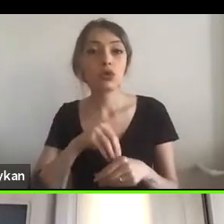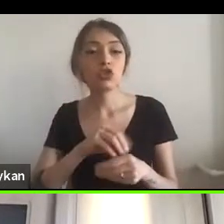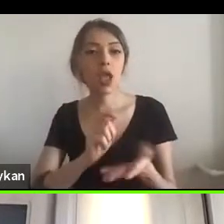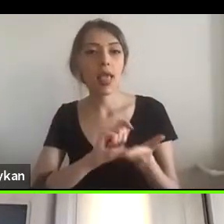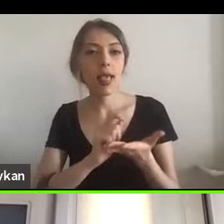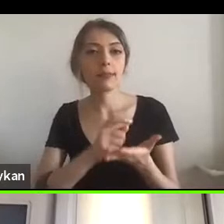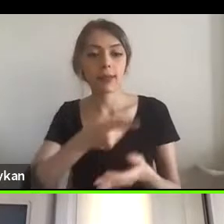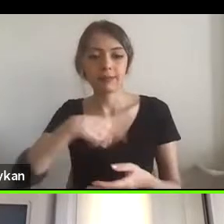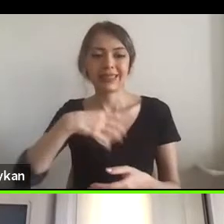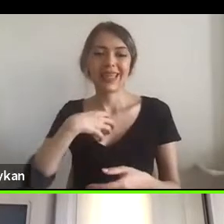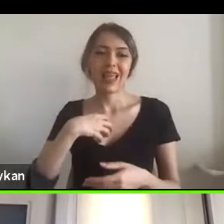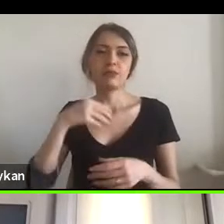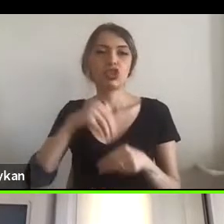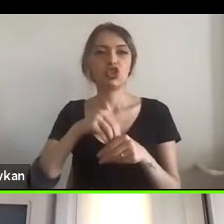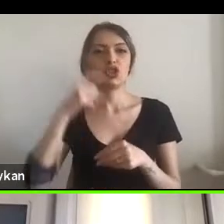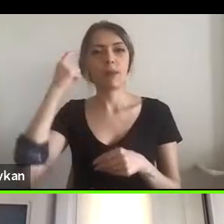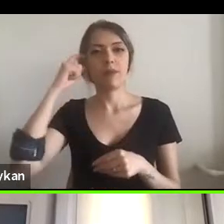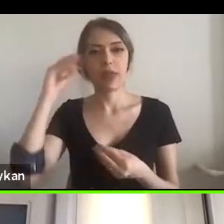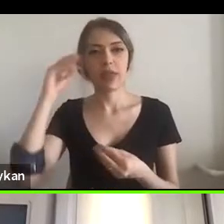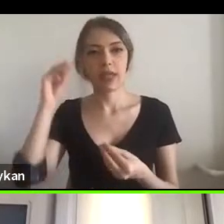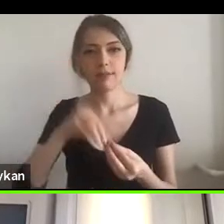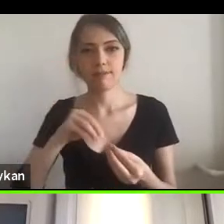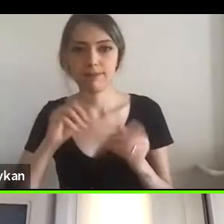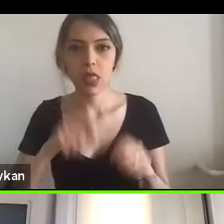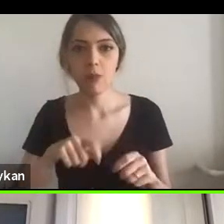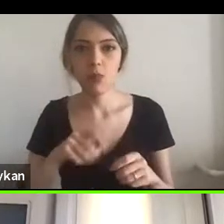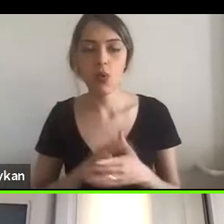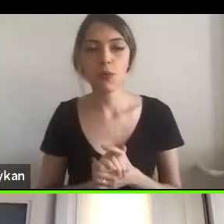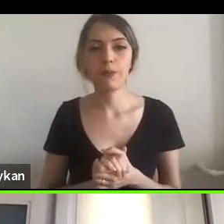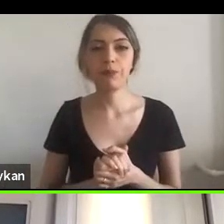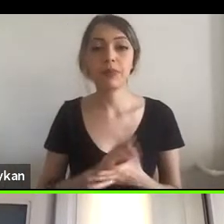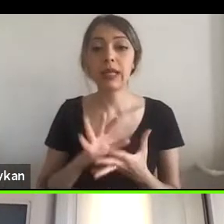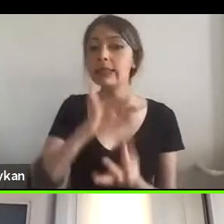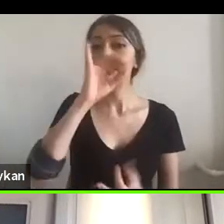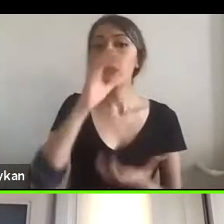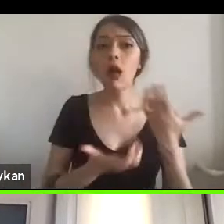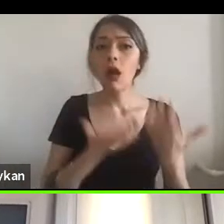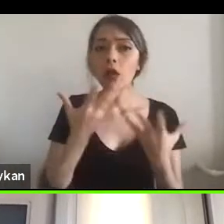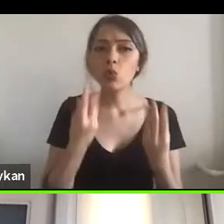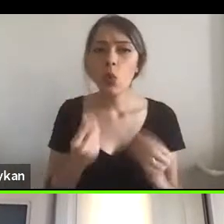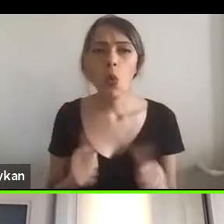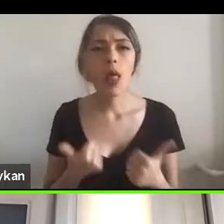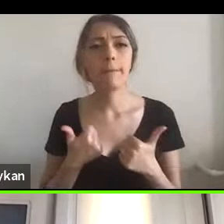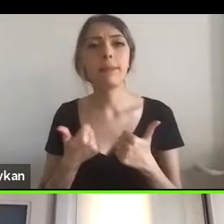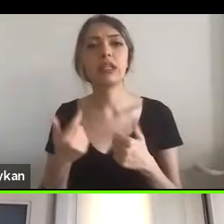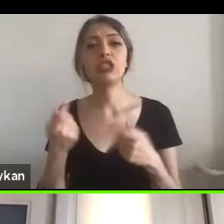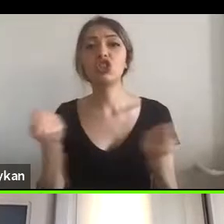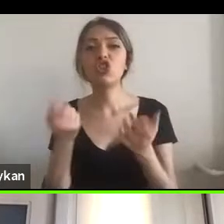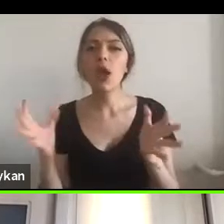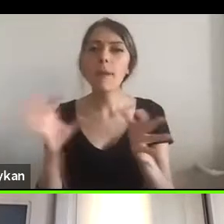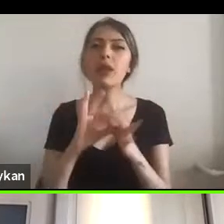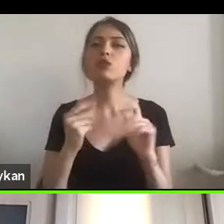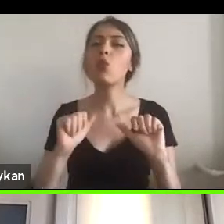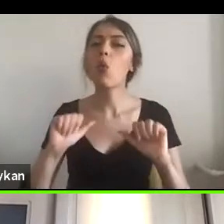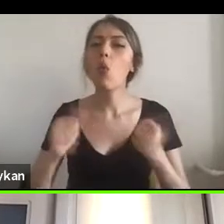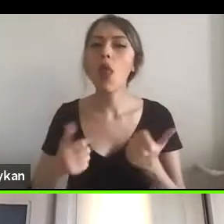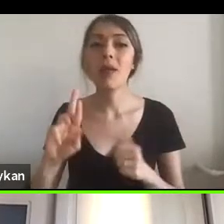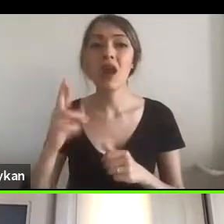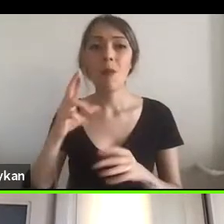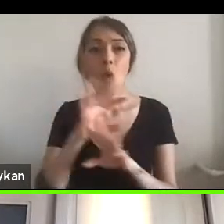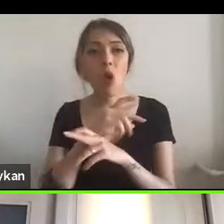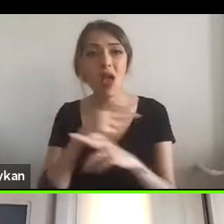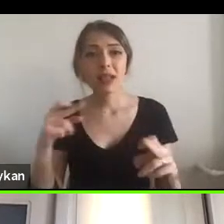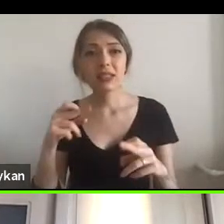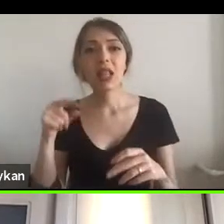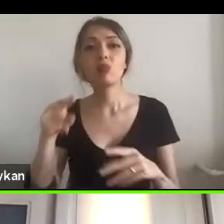kendimiz de eleştiriyorum ama gerçekten hani insan kaynağı çok önemli, işbirliğinin artması gerekiyor. Raporlama eksiklikleri ne yazık ki